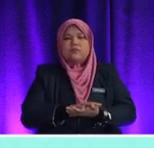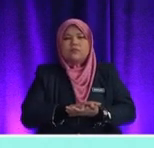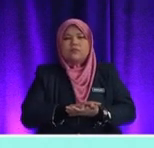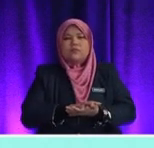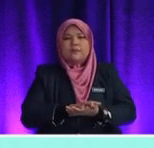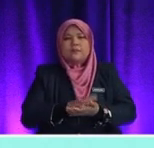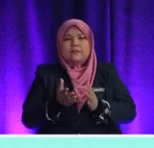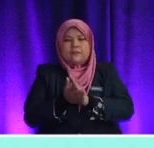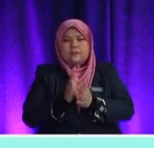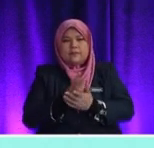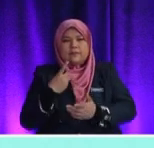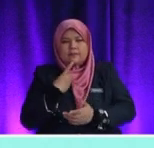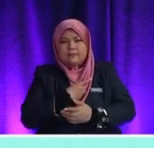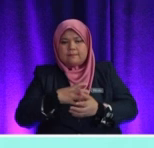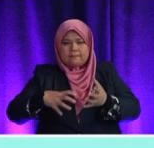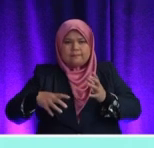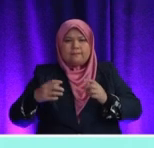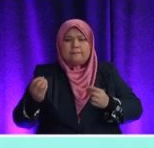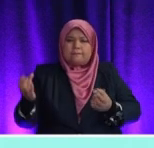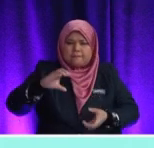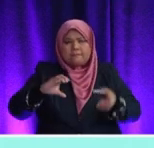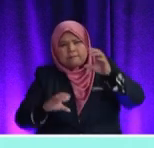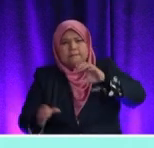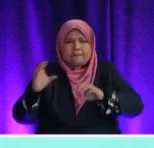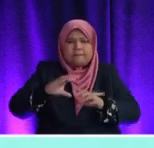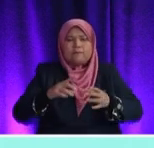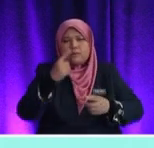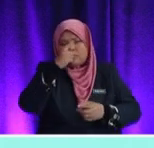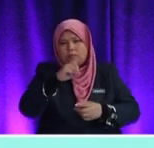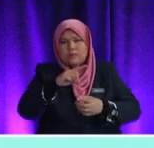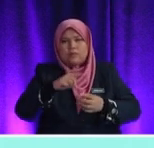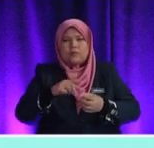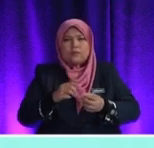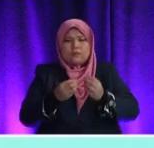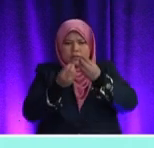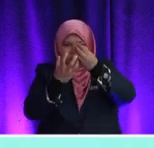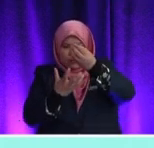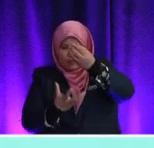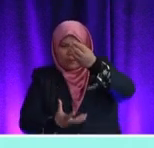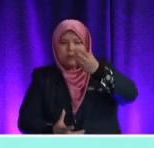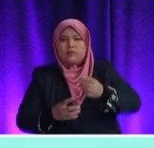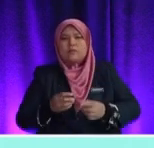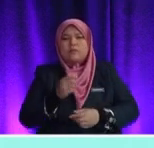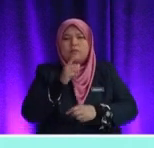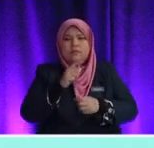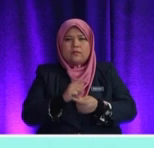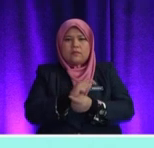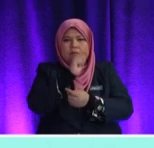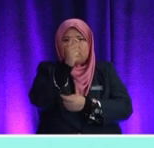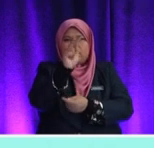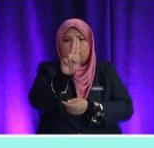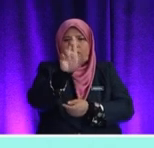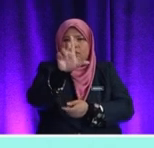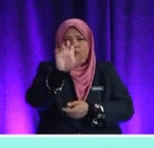sulit-sulit perlu ekstrak deh ataupun kita perlu turunkan logam tersebut Oke boleh